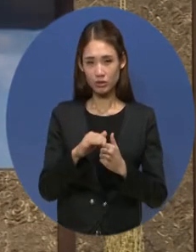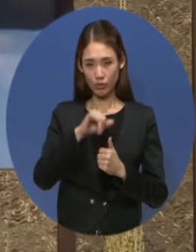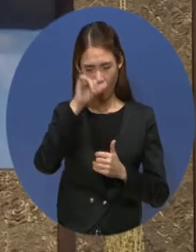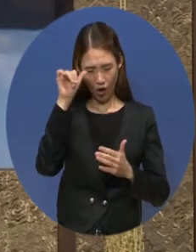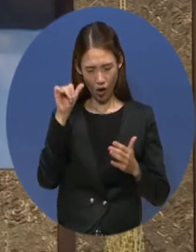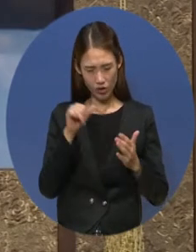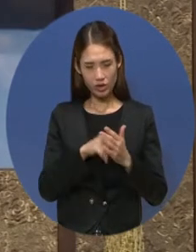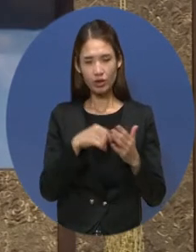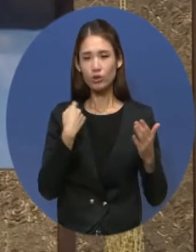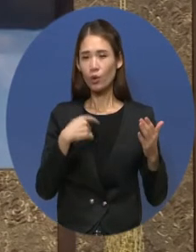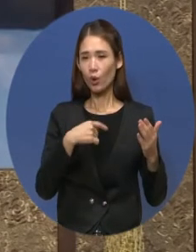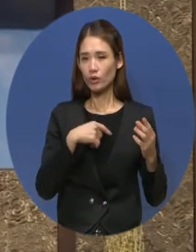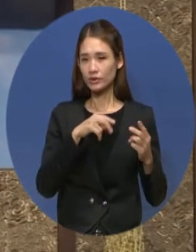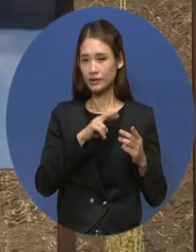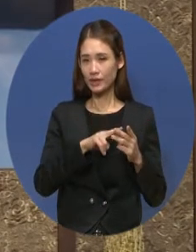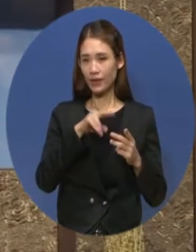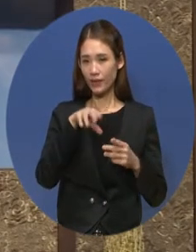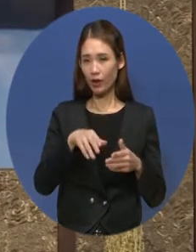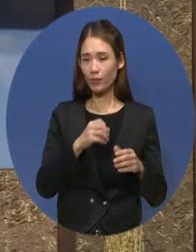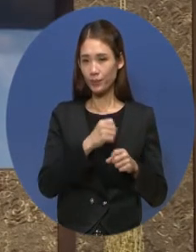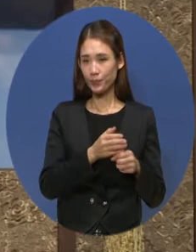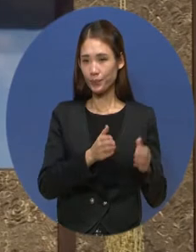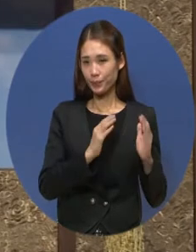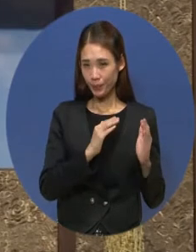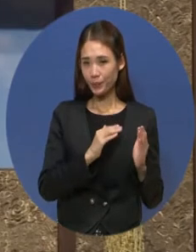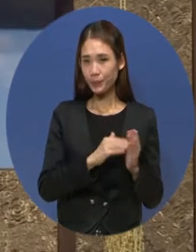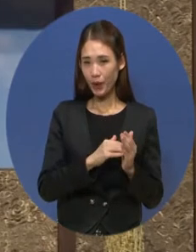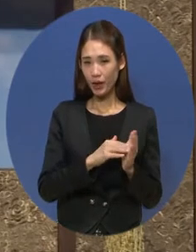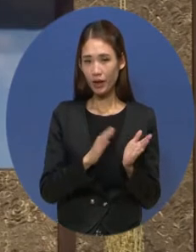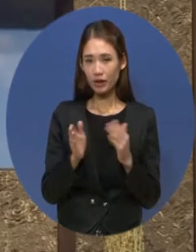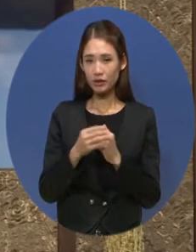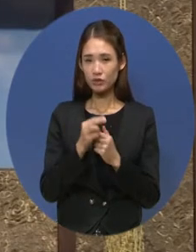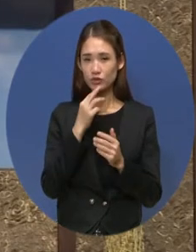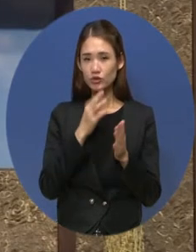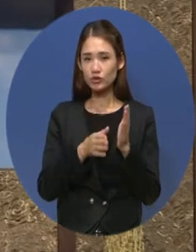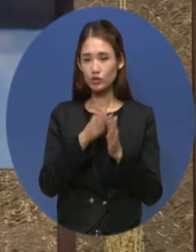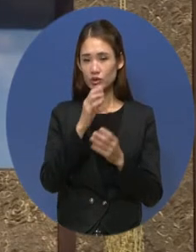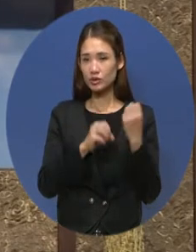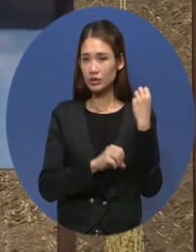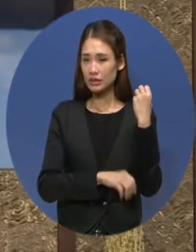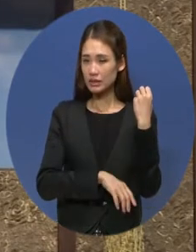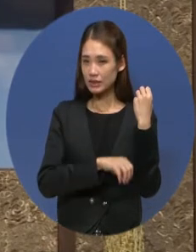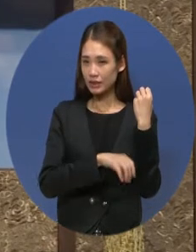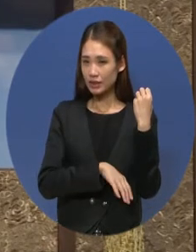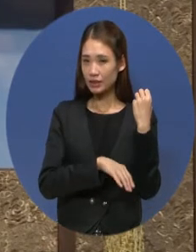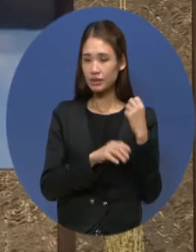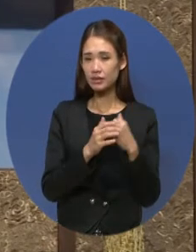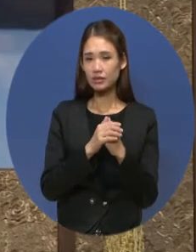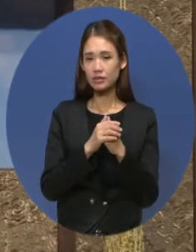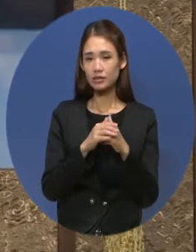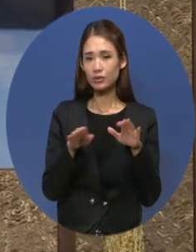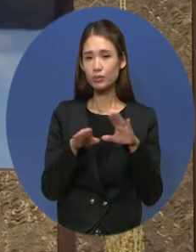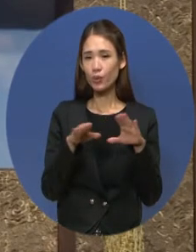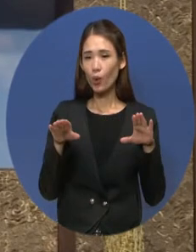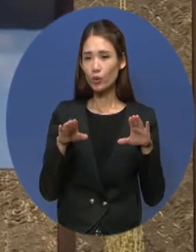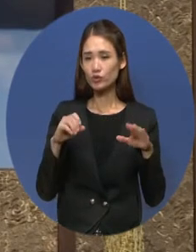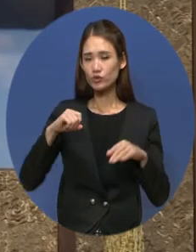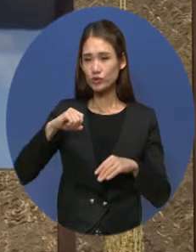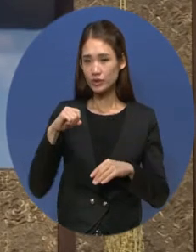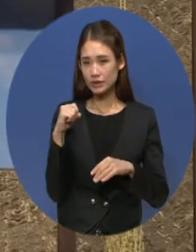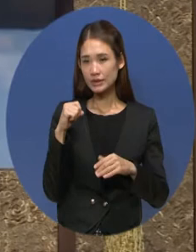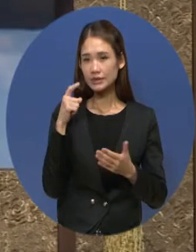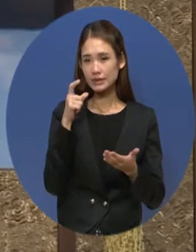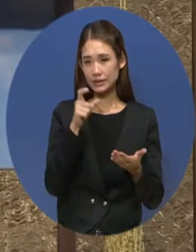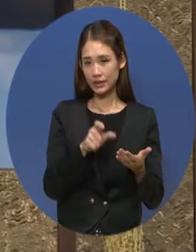어 그런 이제 아 서울시에서 기본 표준 지침이 있습니다